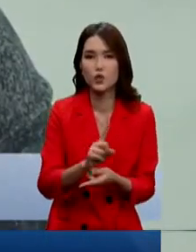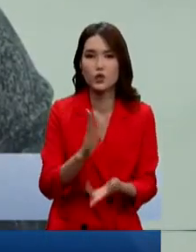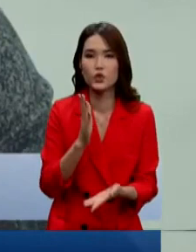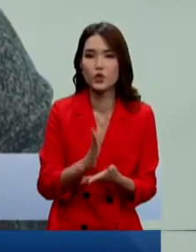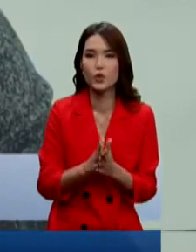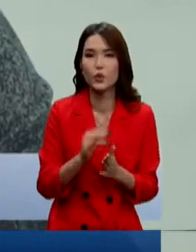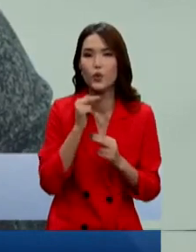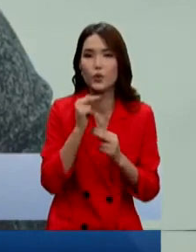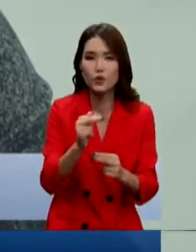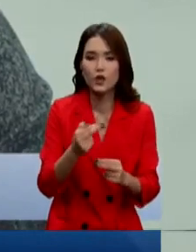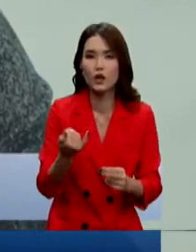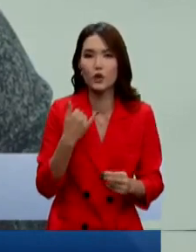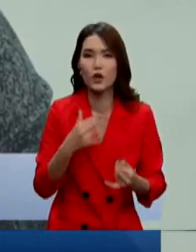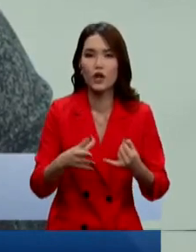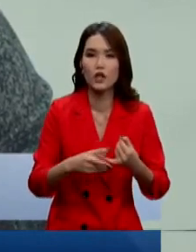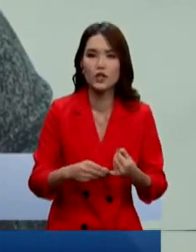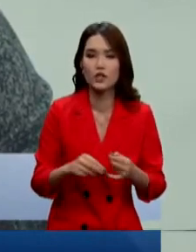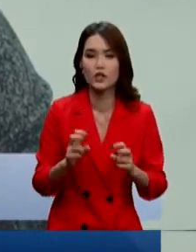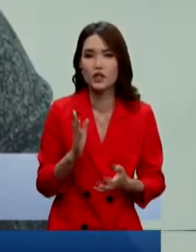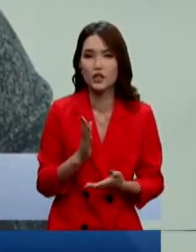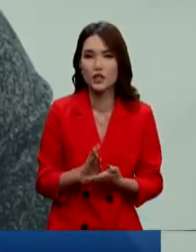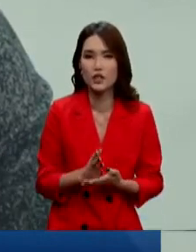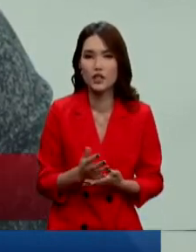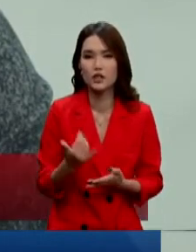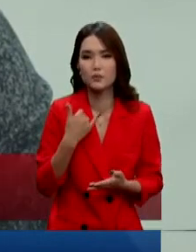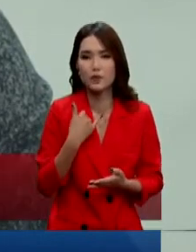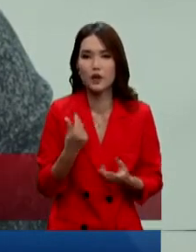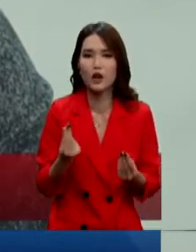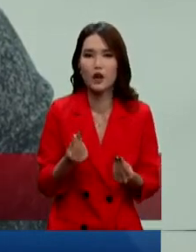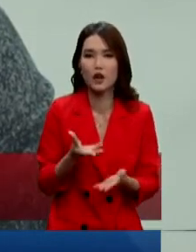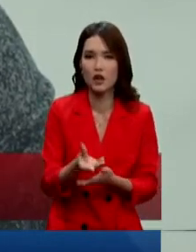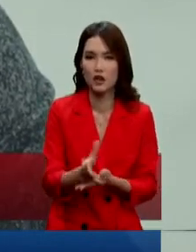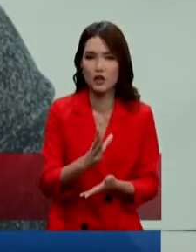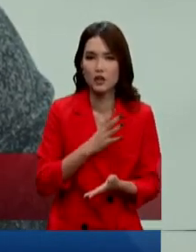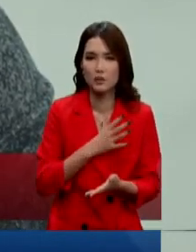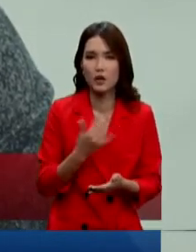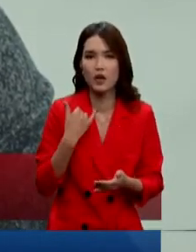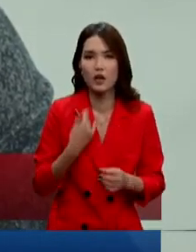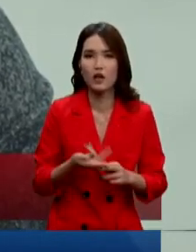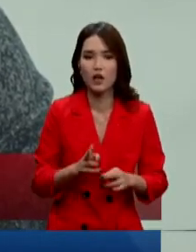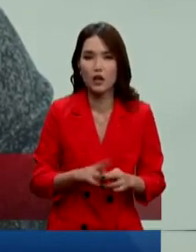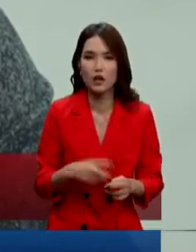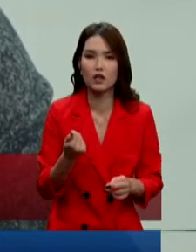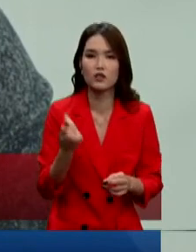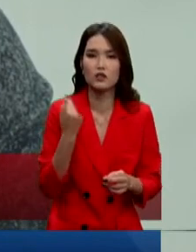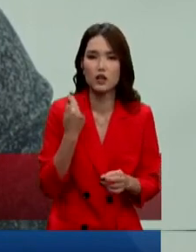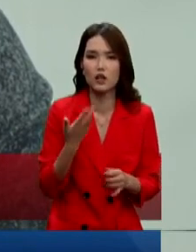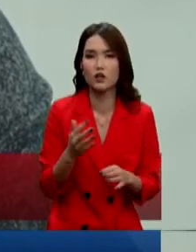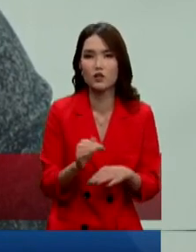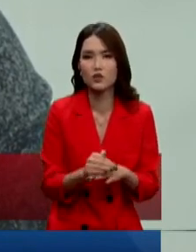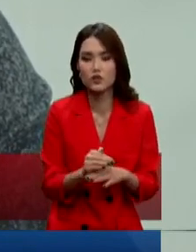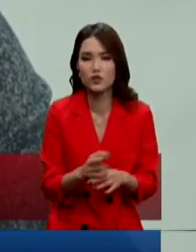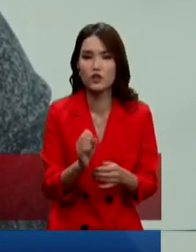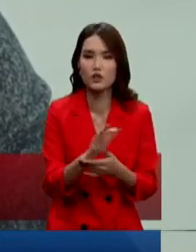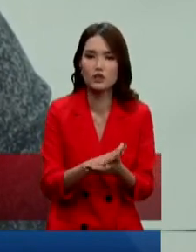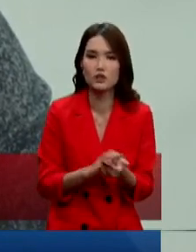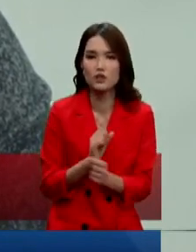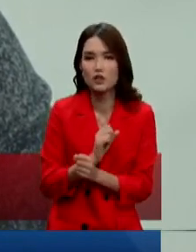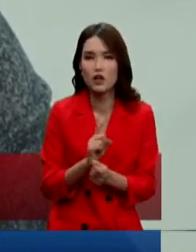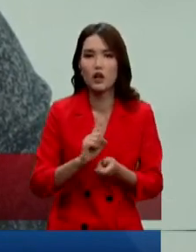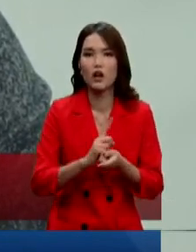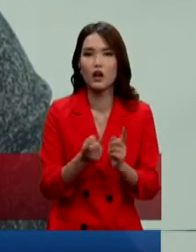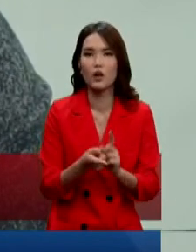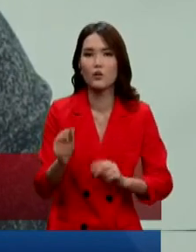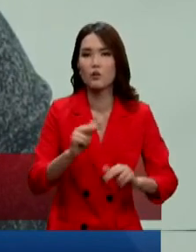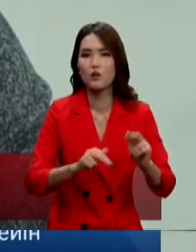Бұл біздің жеп отырған нанымыз. Мұнда қыруар ақша салдық. Бұл да біздің тарапымыздан жағалауды демалыс орны айналдыруға